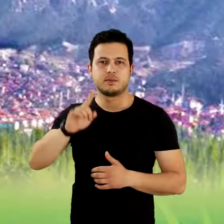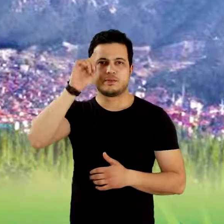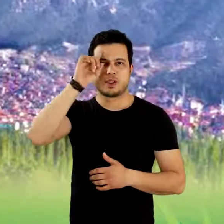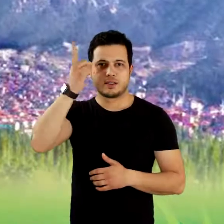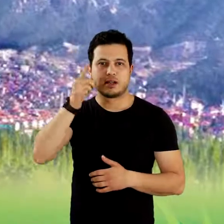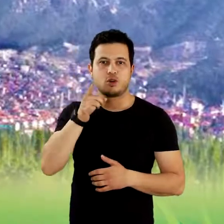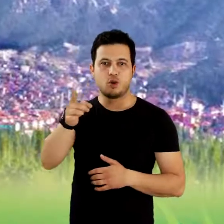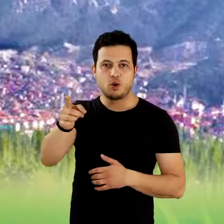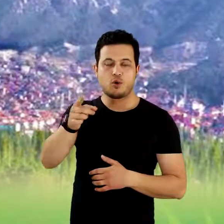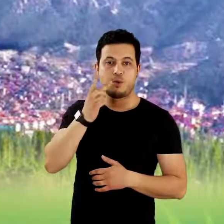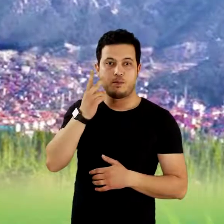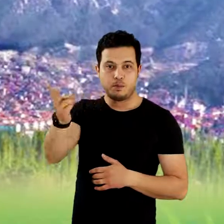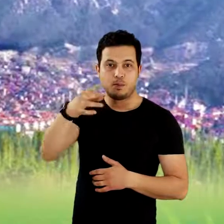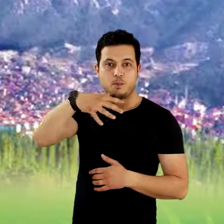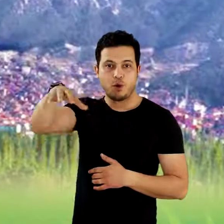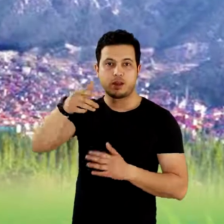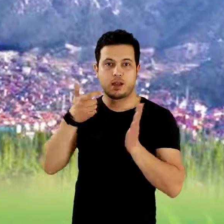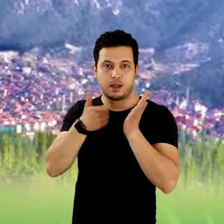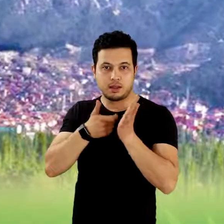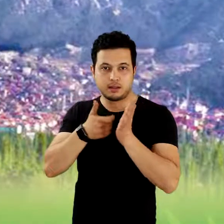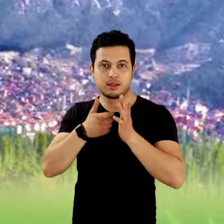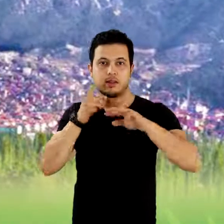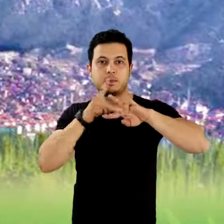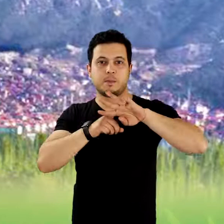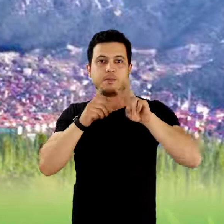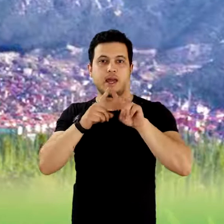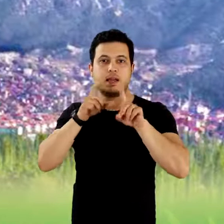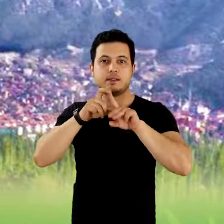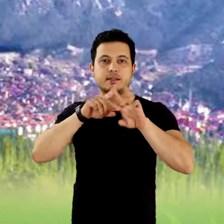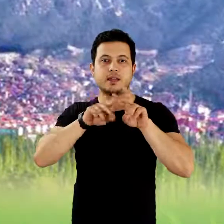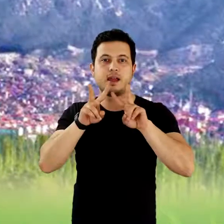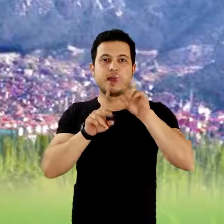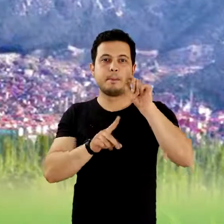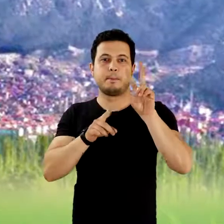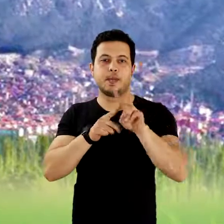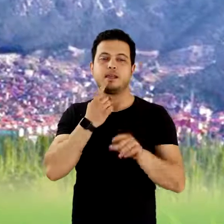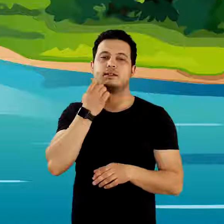Sadece o yöreye özgü olan bitki türüne endemik denir.